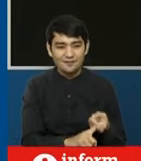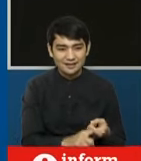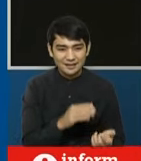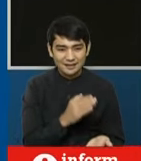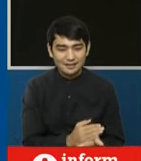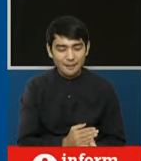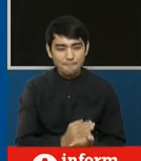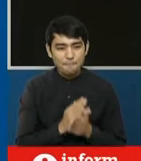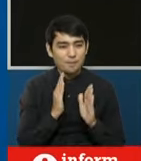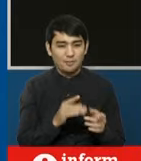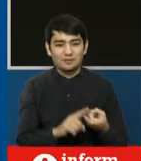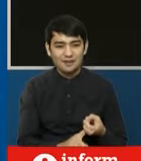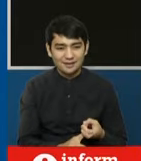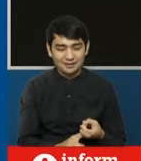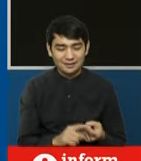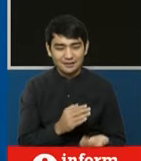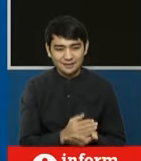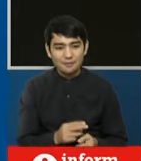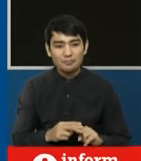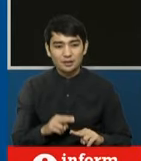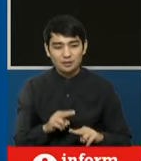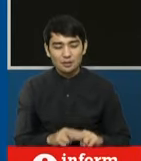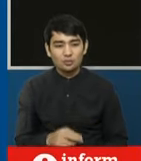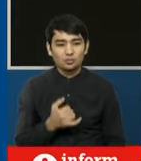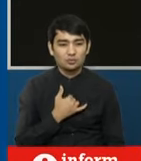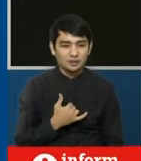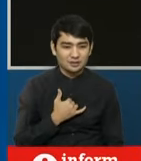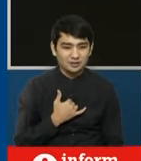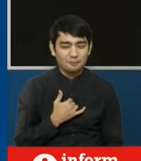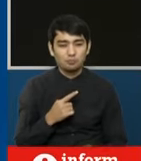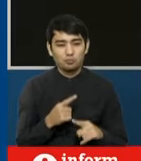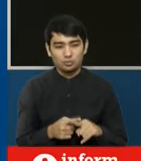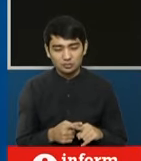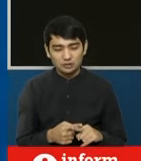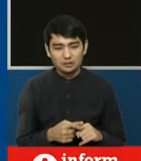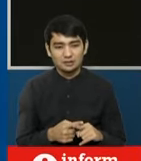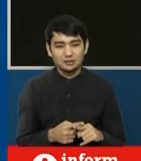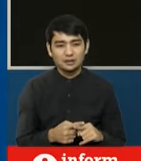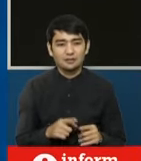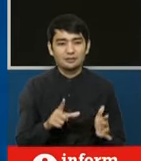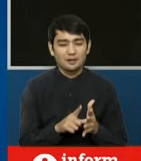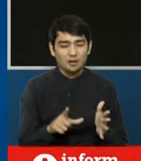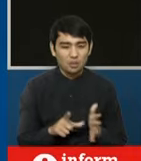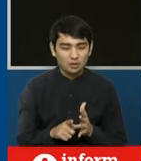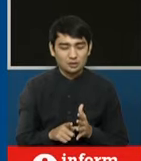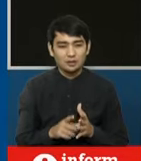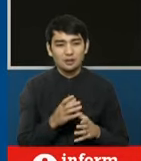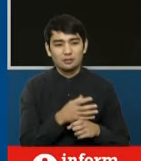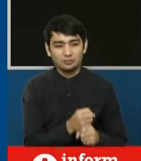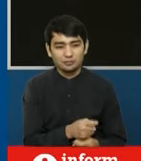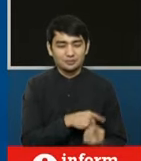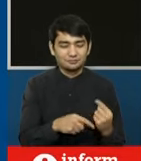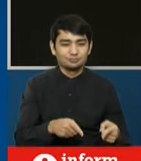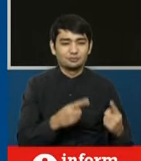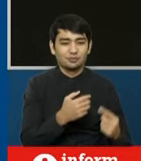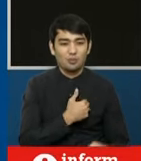доллардың бағасына тікелей байланысты болғандықтан біз егер оған қосымша жаңағы мынау салықтық түсімдерді азайту арқылы кәсіпорынды дамытамын